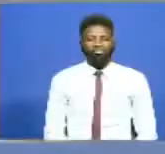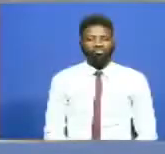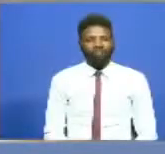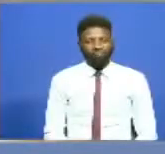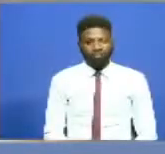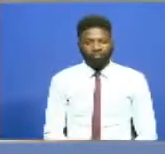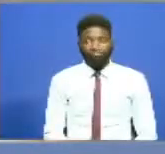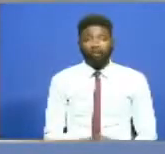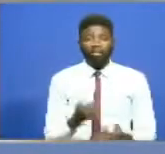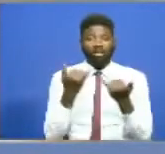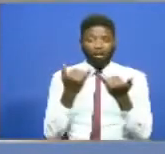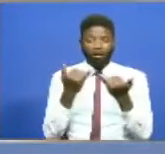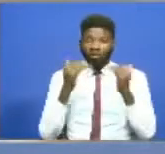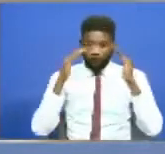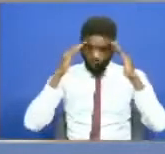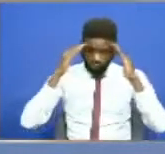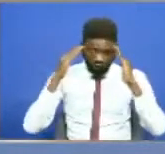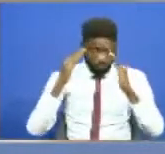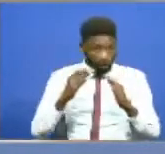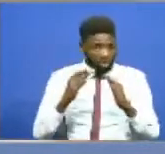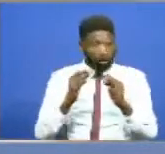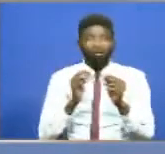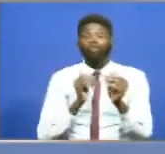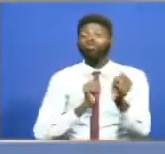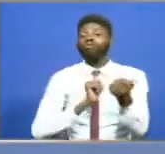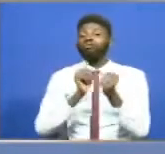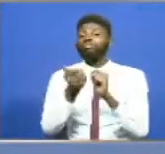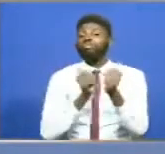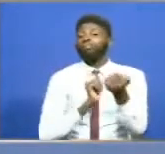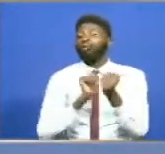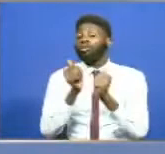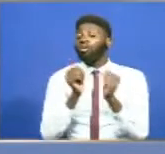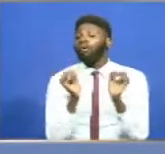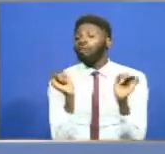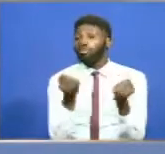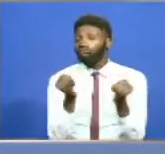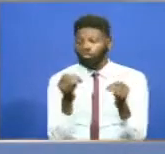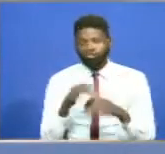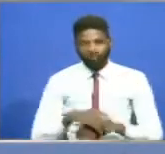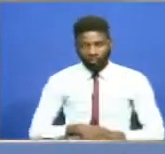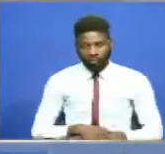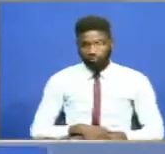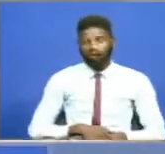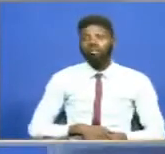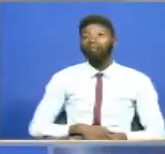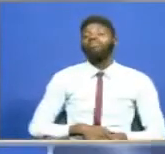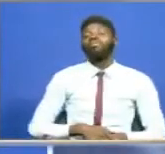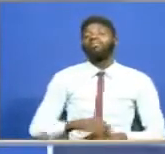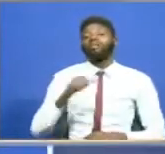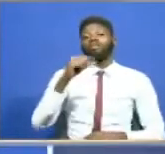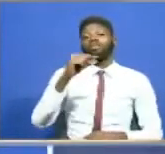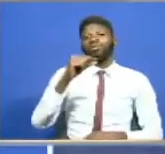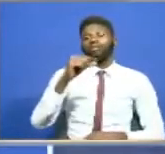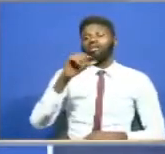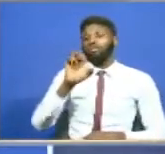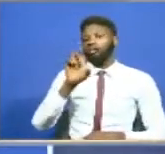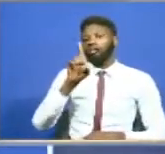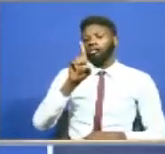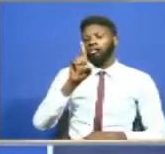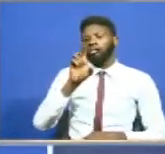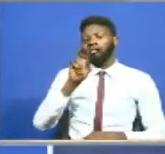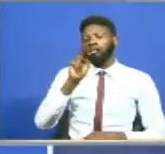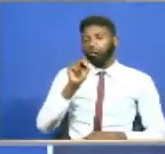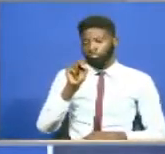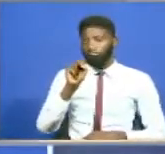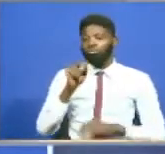Naam, hebu mtazamaji, sasa tuangazie taarifa za spoti ambapo Gideon Rono alionyesha umahiri mkubwa na